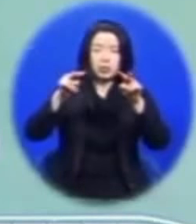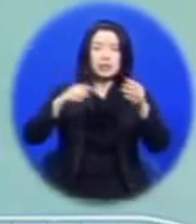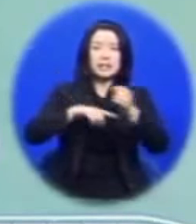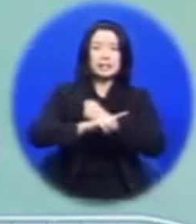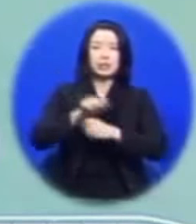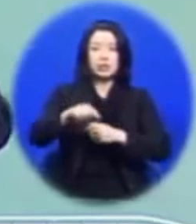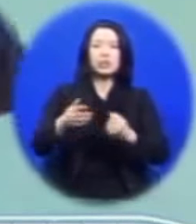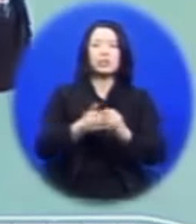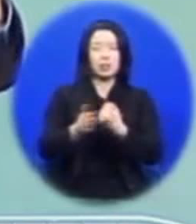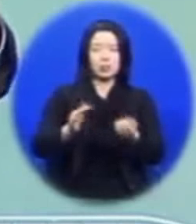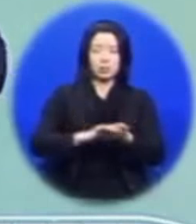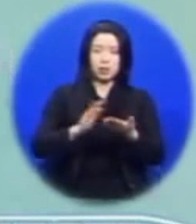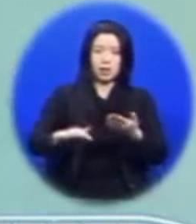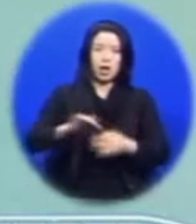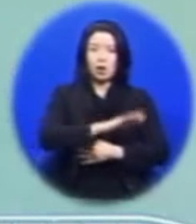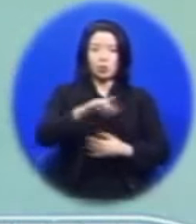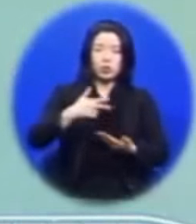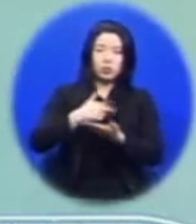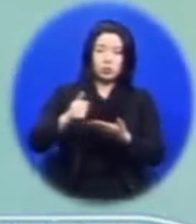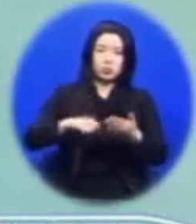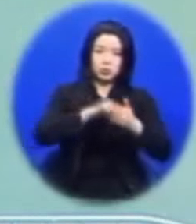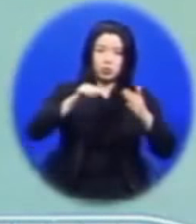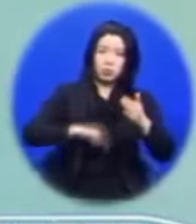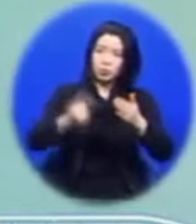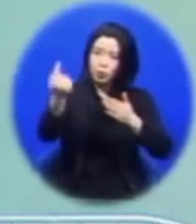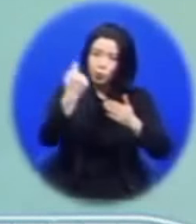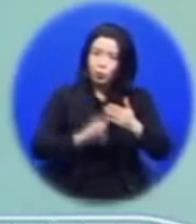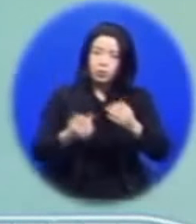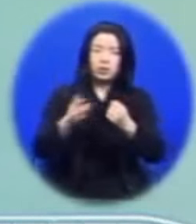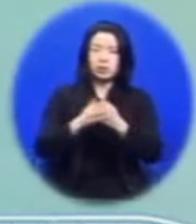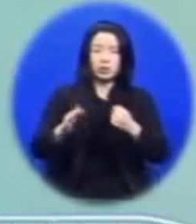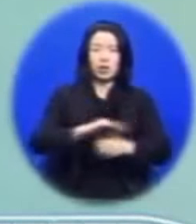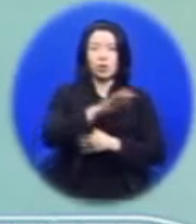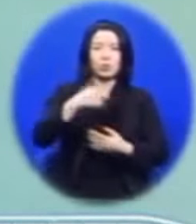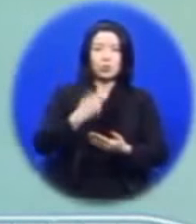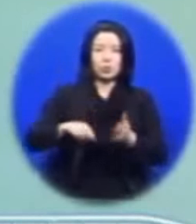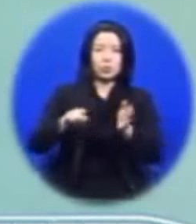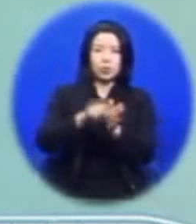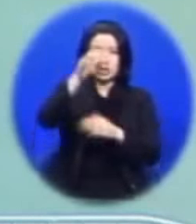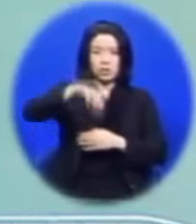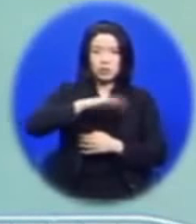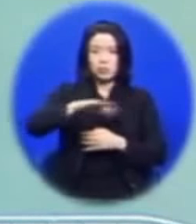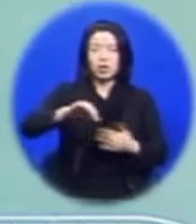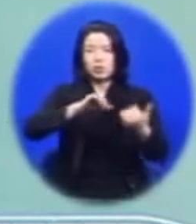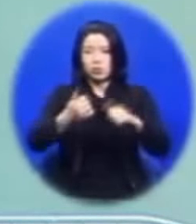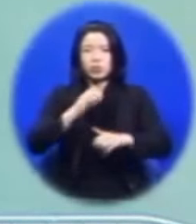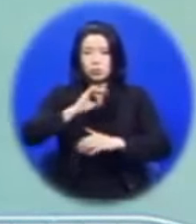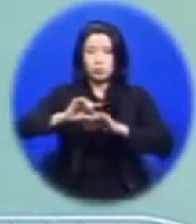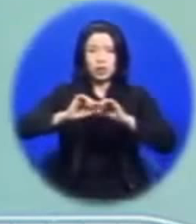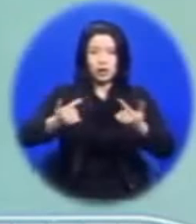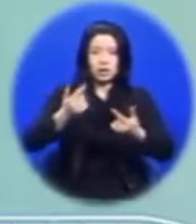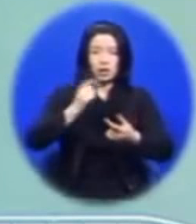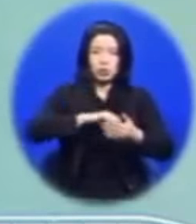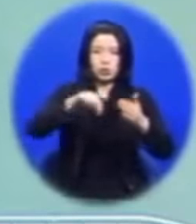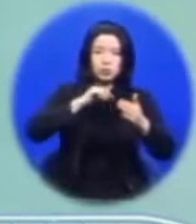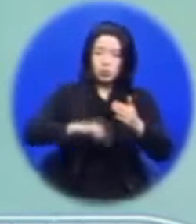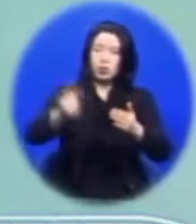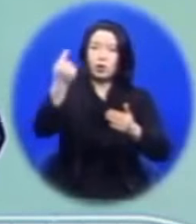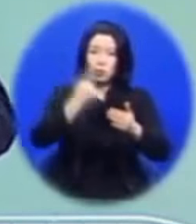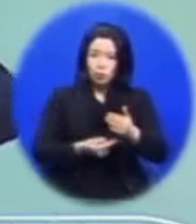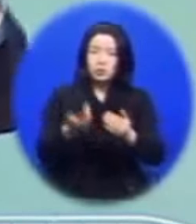까닭입니다 우리 주님이 우리 속에까지 들어오셨는데 우리를 위해서 십자가에 죽으셨을뿐만 아니고 우리 속에까지